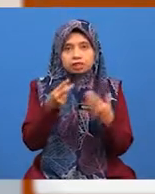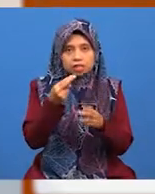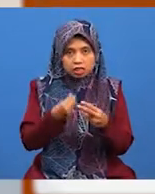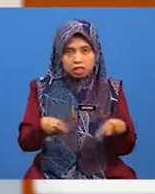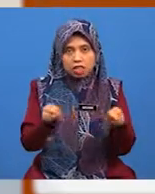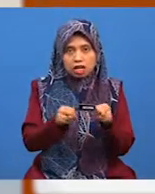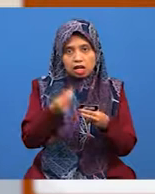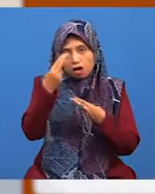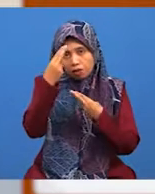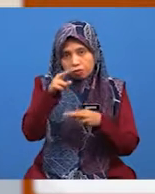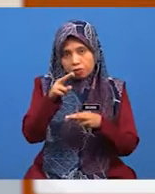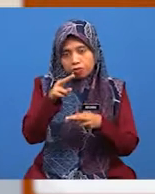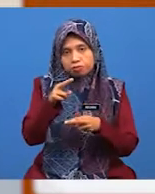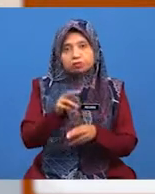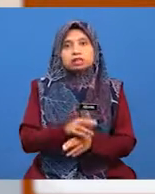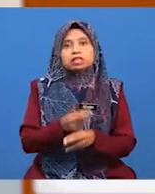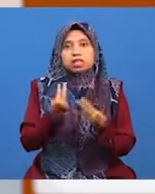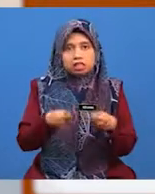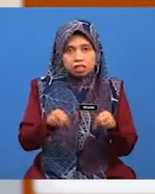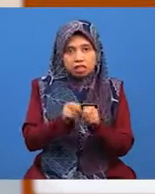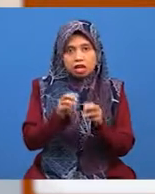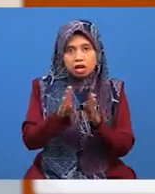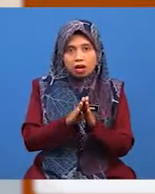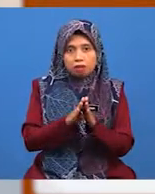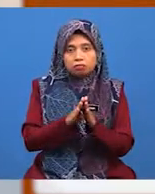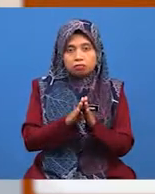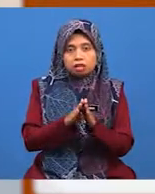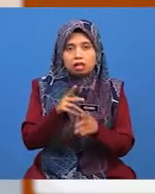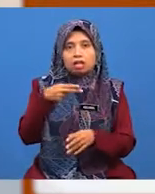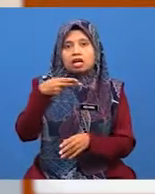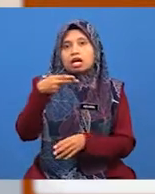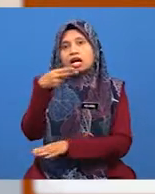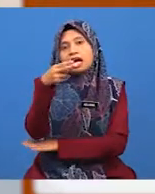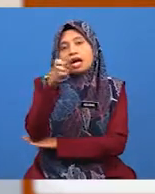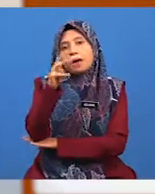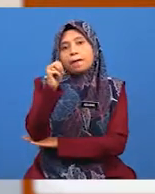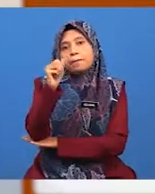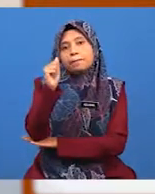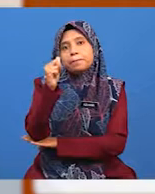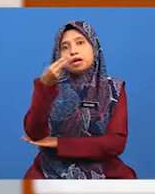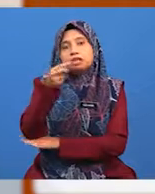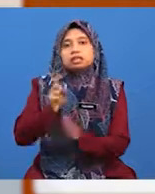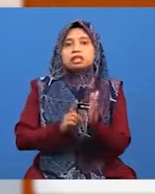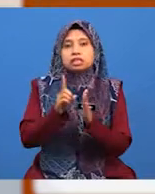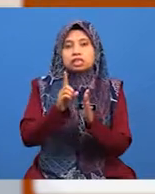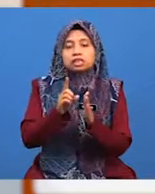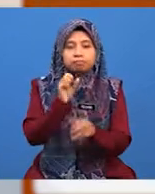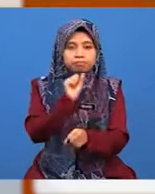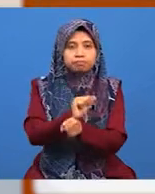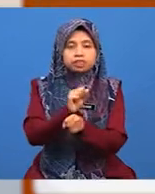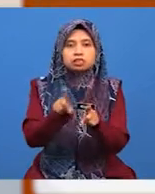nilai menghormati, nilai berhemah tinggi, nilai bekerjasama dan